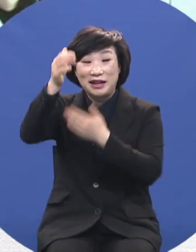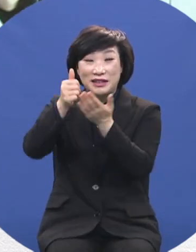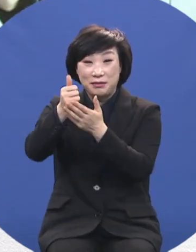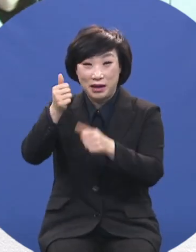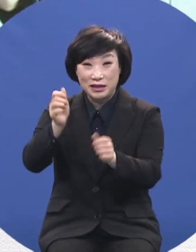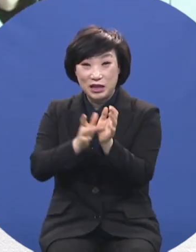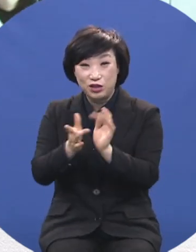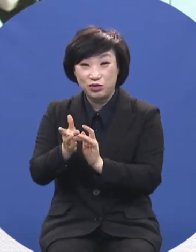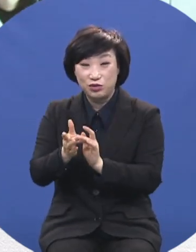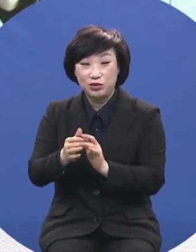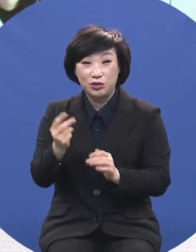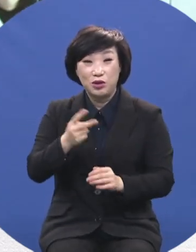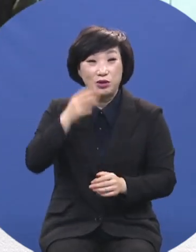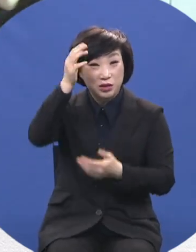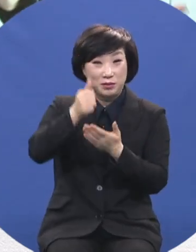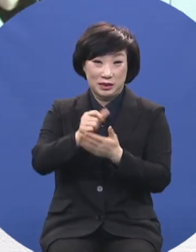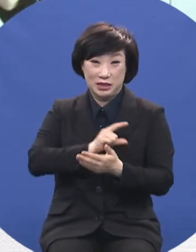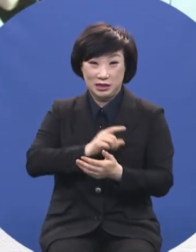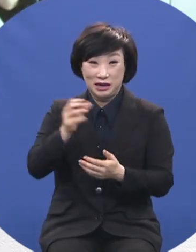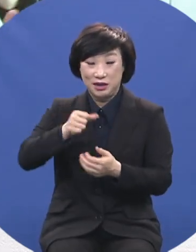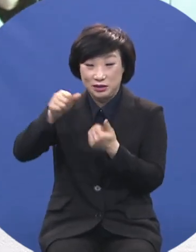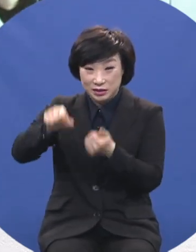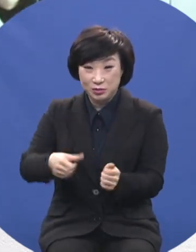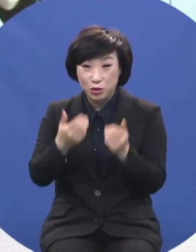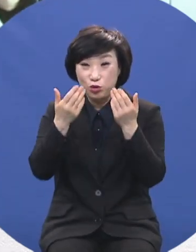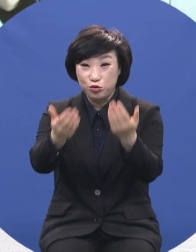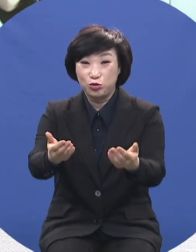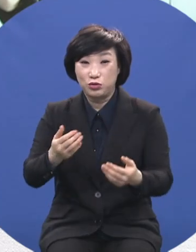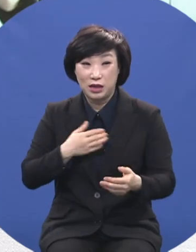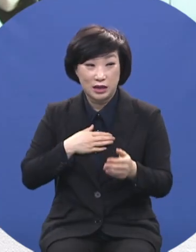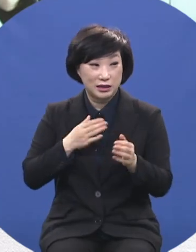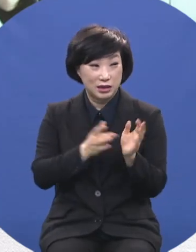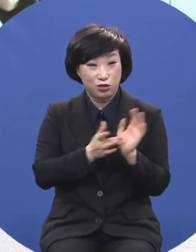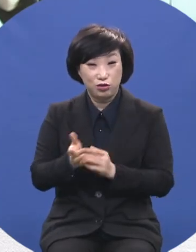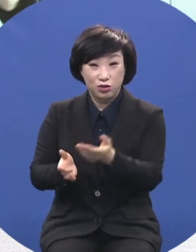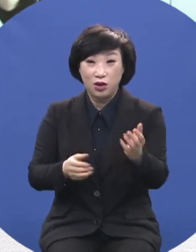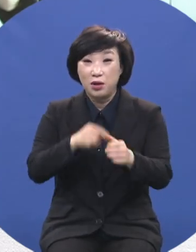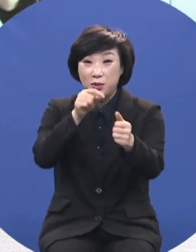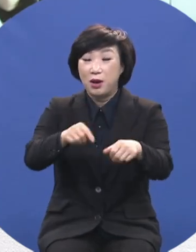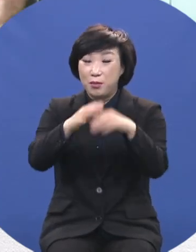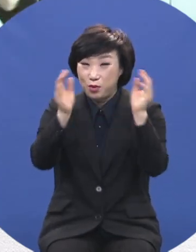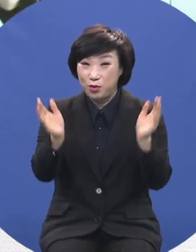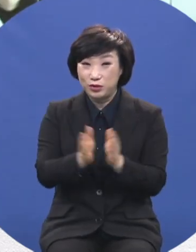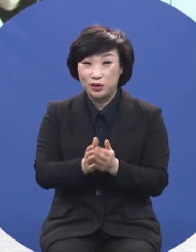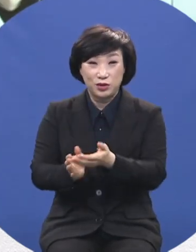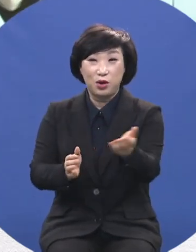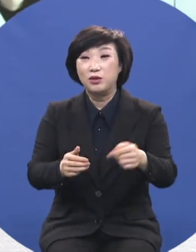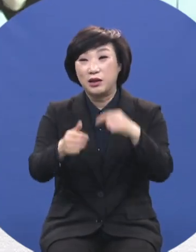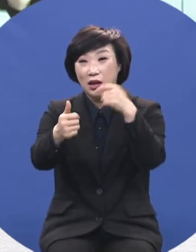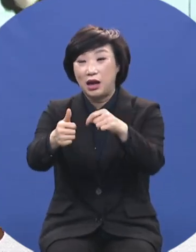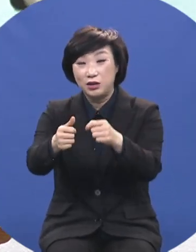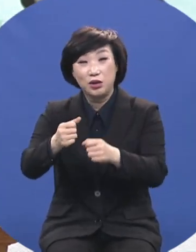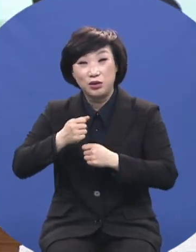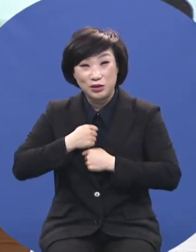아들과 성령의 이름으로 침례를 주고 내가 너에게 분부한 모든 것을 가르쳐 시키게 하라.